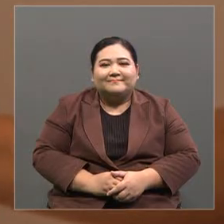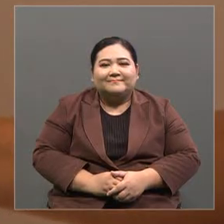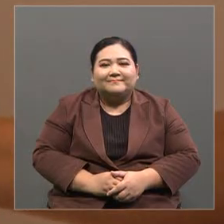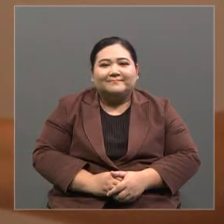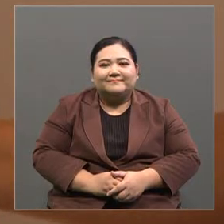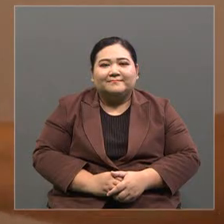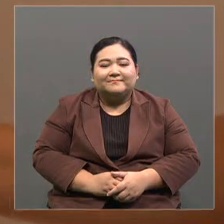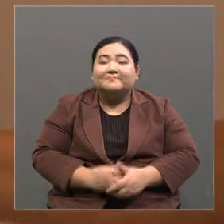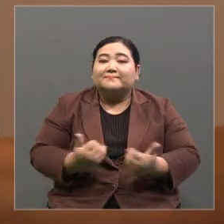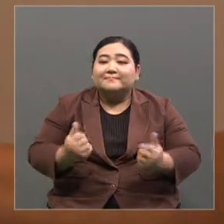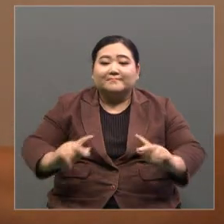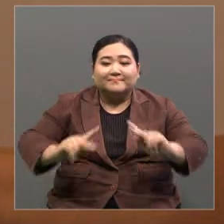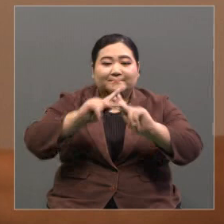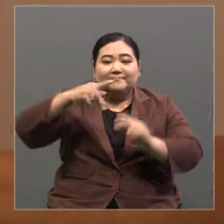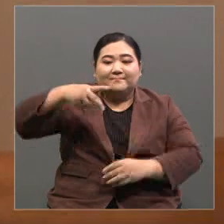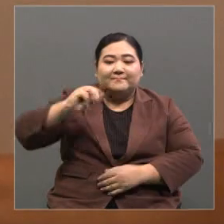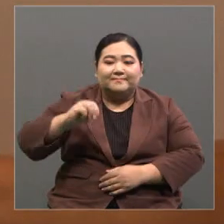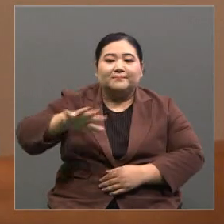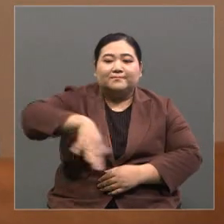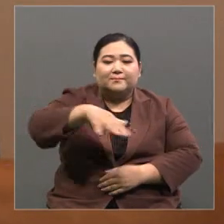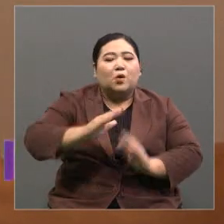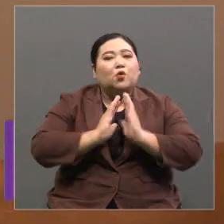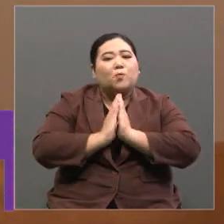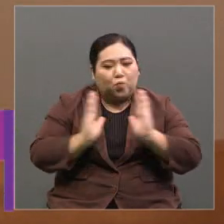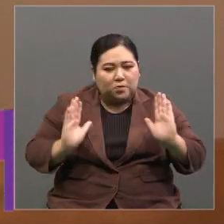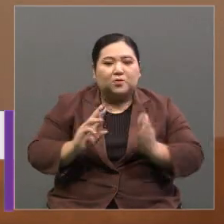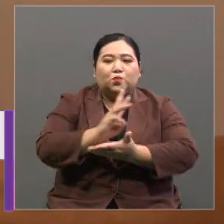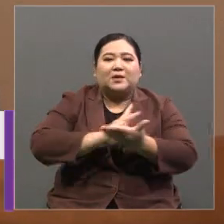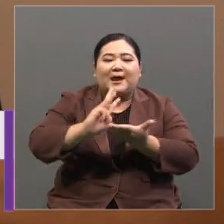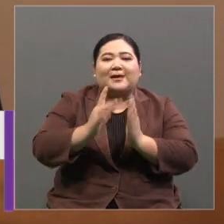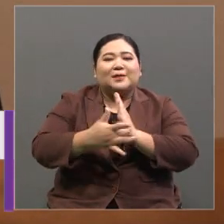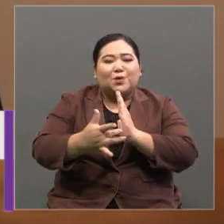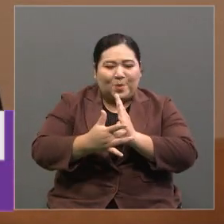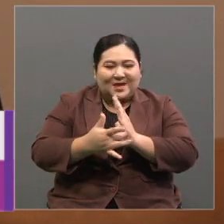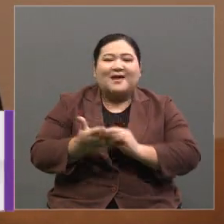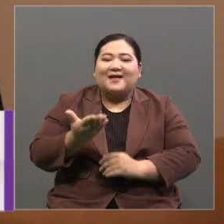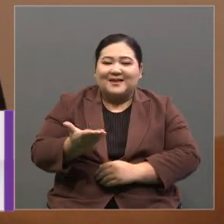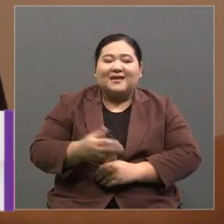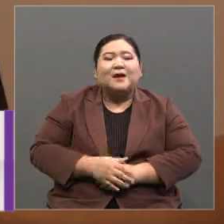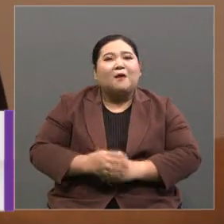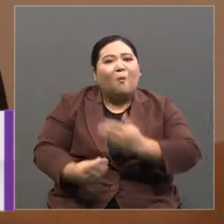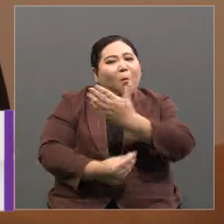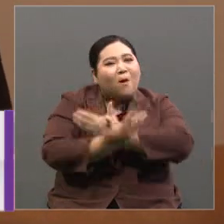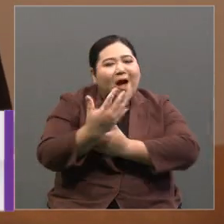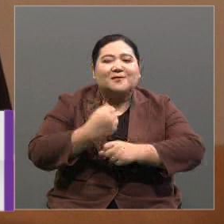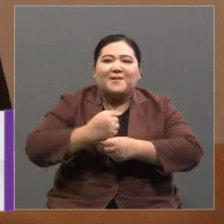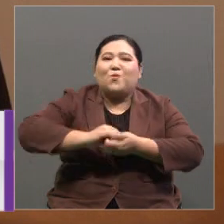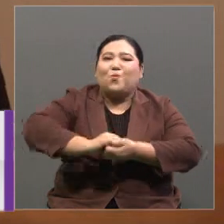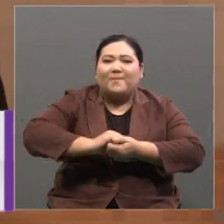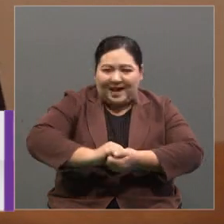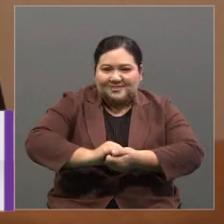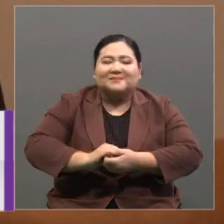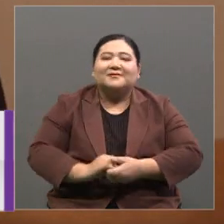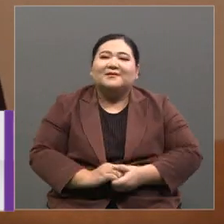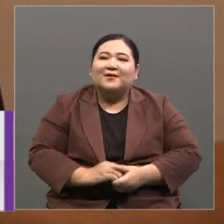วันนี้ทางกระทรวงพมเองนะครับพวกเราต้องขอบคุณทางวิทยาลัยเทคโนโลยีปัญญาภิวัฒน์นะครับที่ได้เปิดโอกาสให้มีการทำงานร่วมกันและ